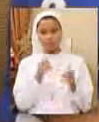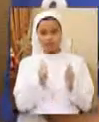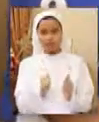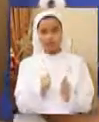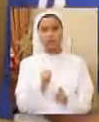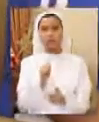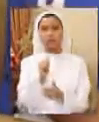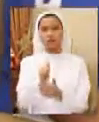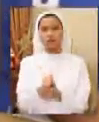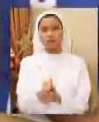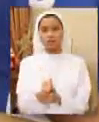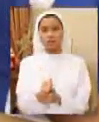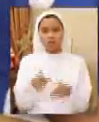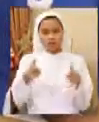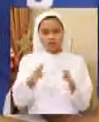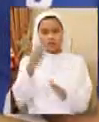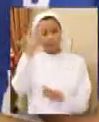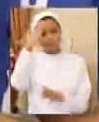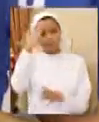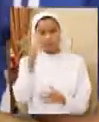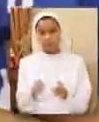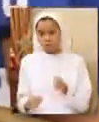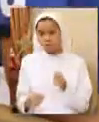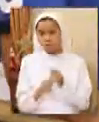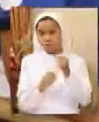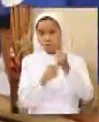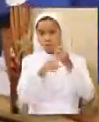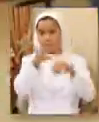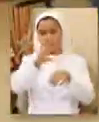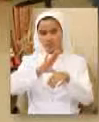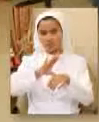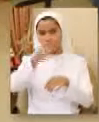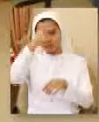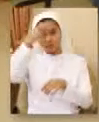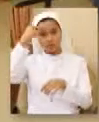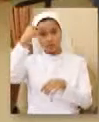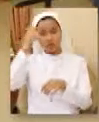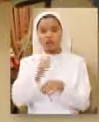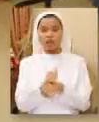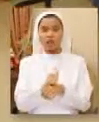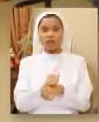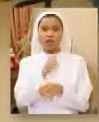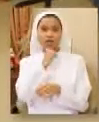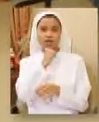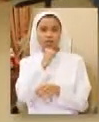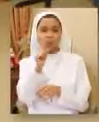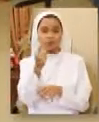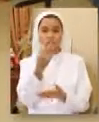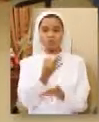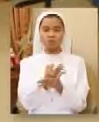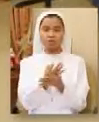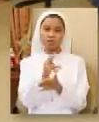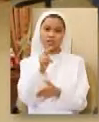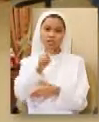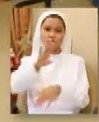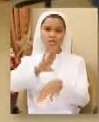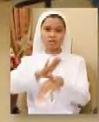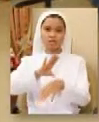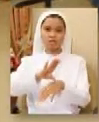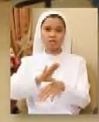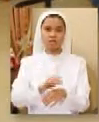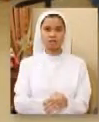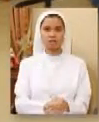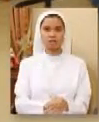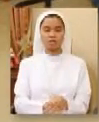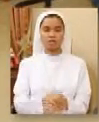mababahagian sila ng pag-suporta sa simbahan? Kasi hindi lang naman financial na kailangan. Oh, pero yung sabi mo na ako maibibigay na financial, madami,